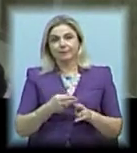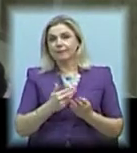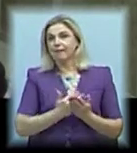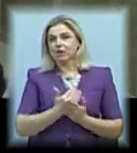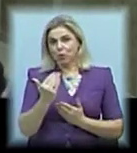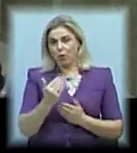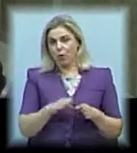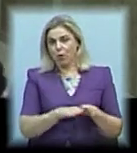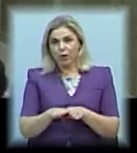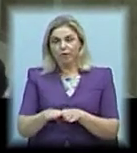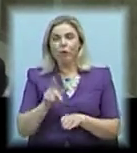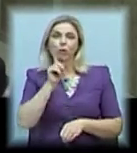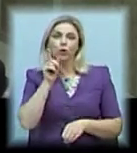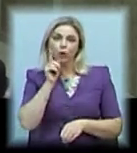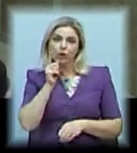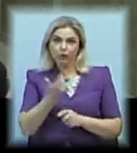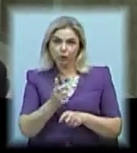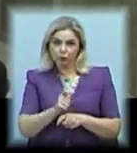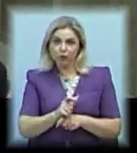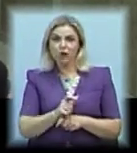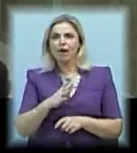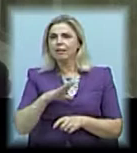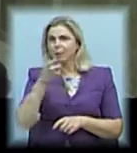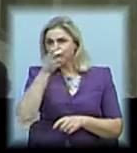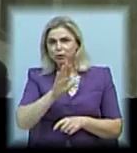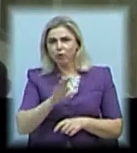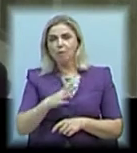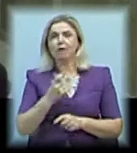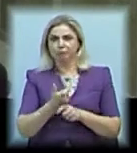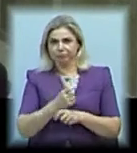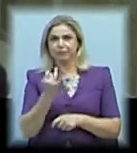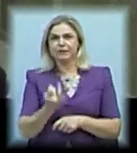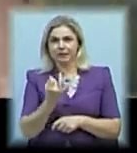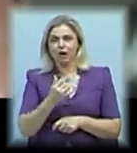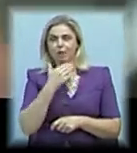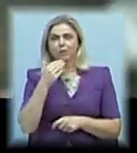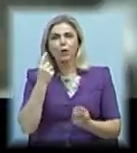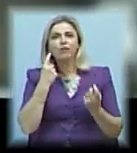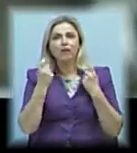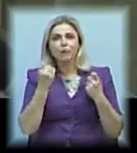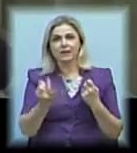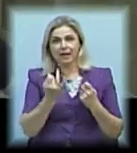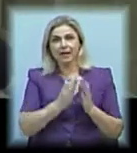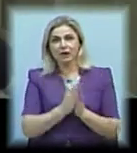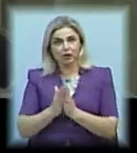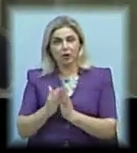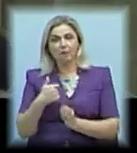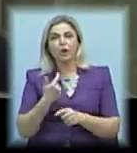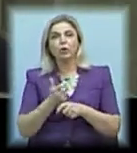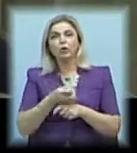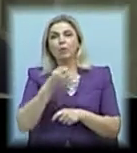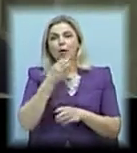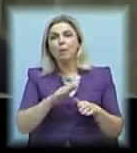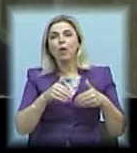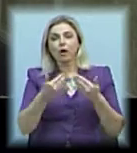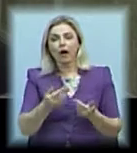високого, дуже якогось молодіжного, дуже не було занудно, було дуже цікаво, було дуже багато цікавої інформації, книжок. Мені дуже подобалась порада, що